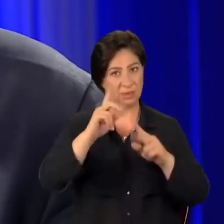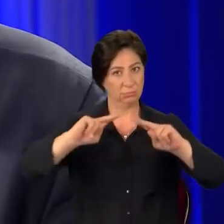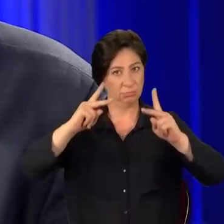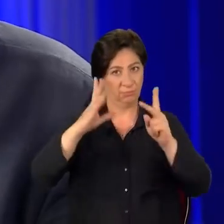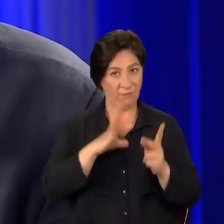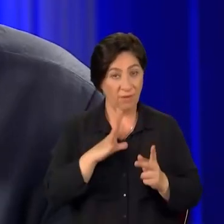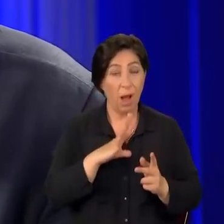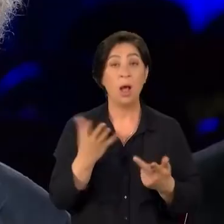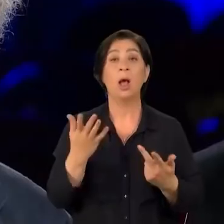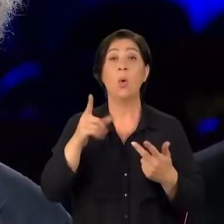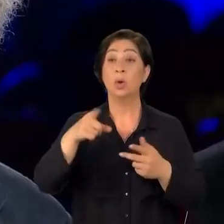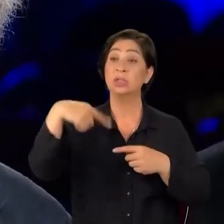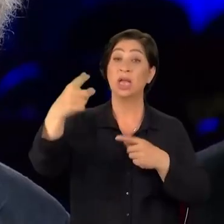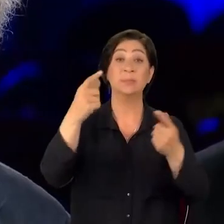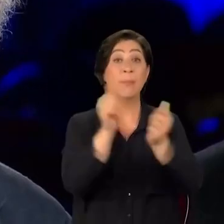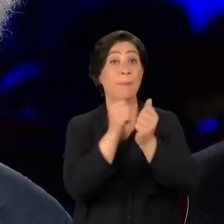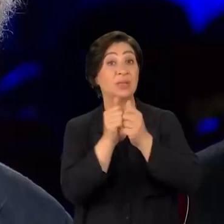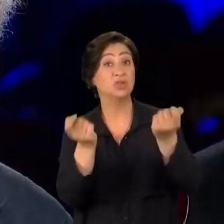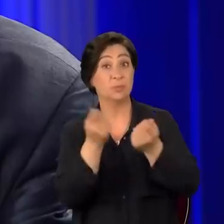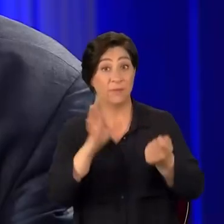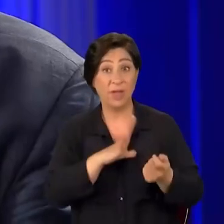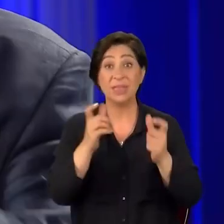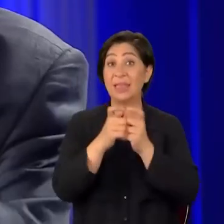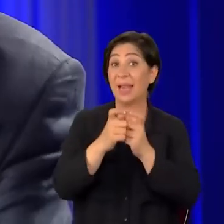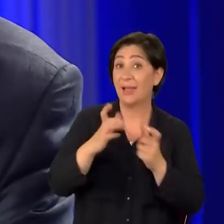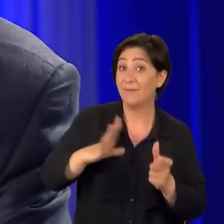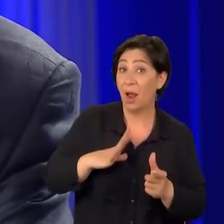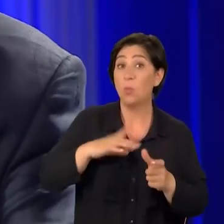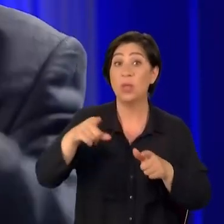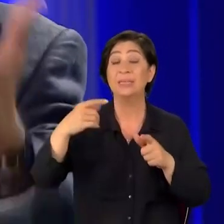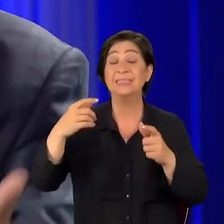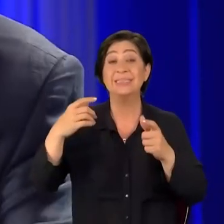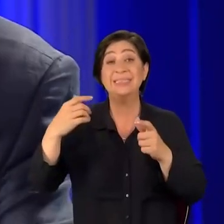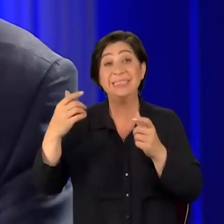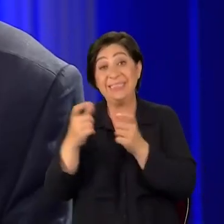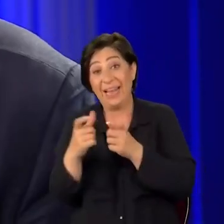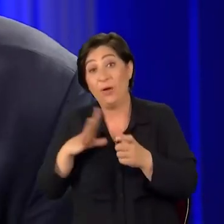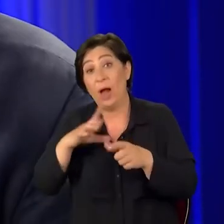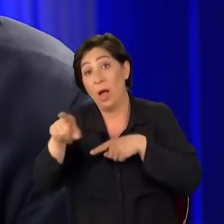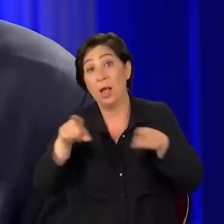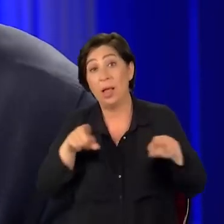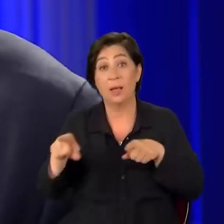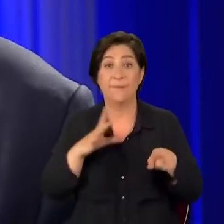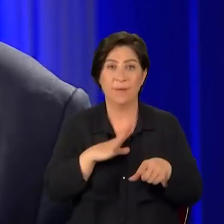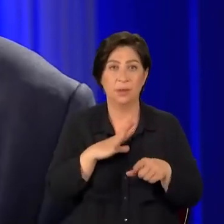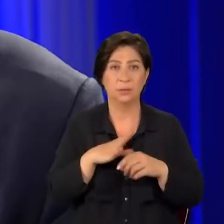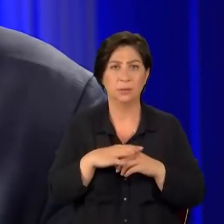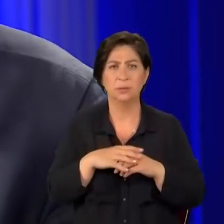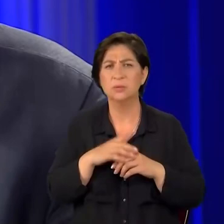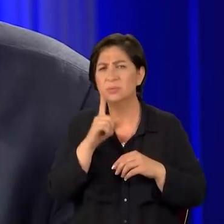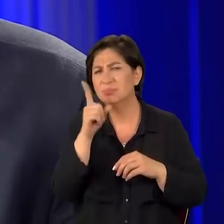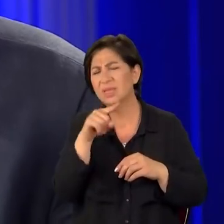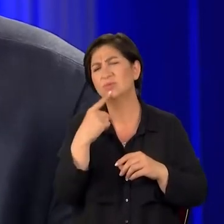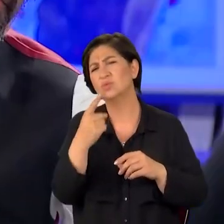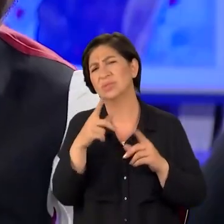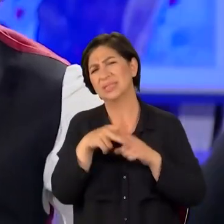vardır. O insanlarla, diğerleriyle yaptığı çalışmalar vardır, dernekleri vardır. Bunların yanında sivil toplum örgütleri vardır. Bunu niye söylüyorum? Özür dilerim,